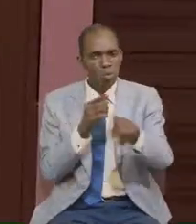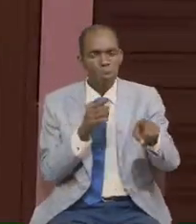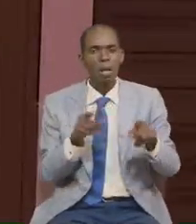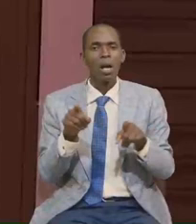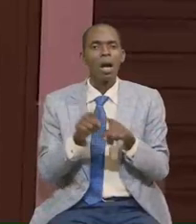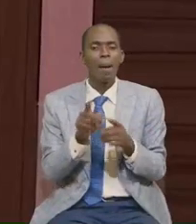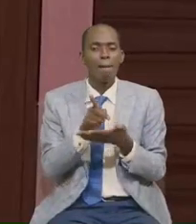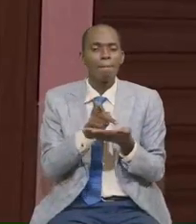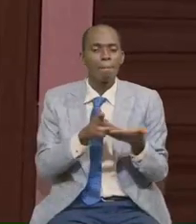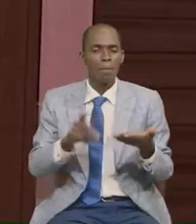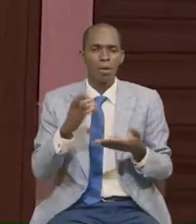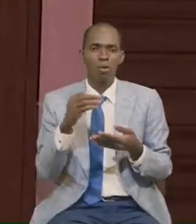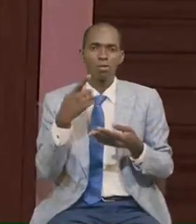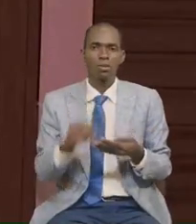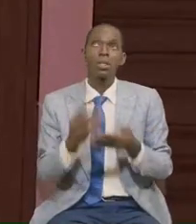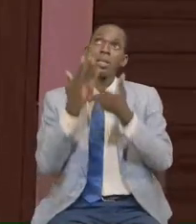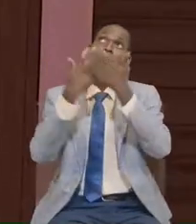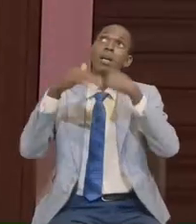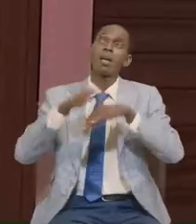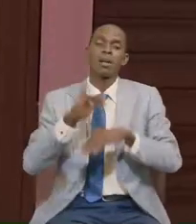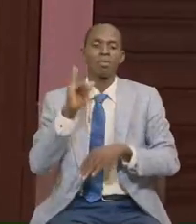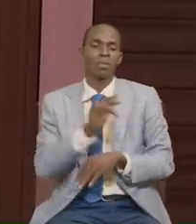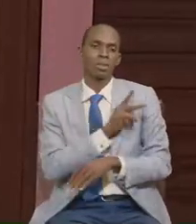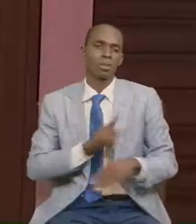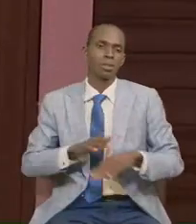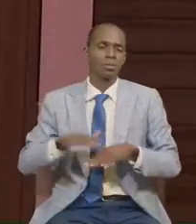royaume. Est-ce qu'il y a quelqu'un là-bas?